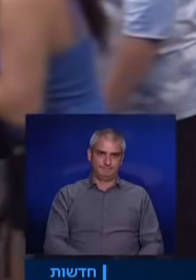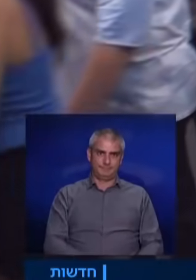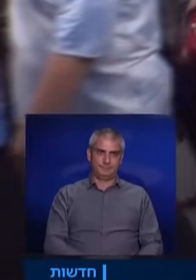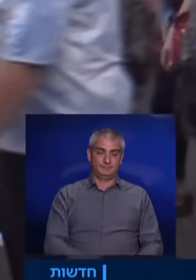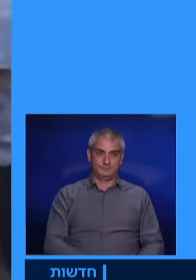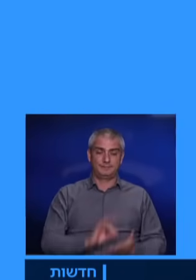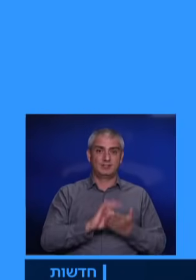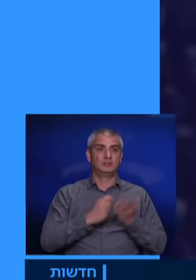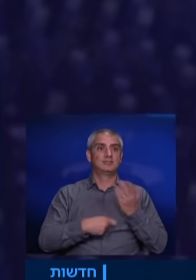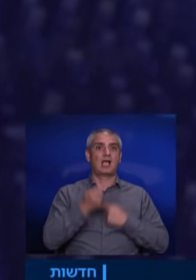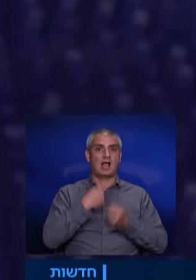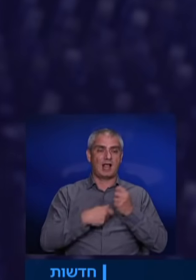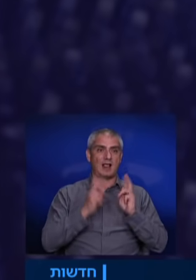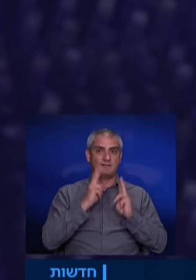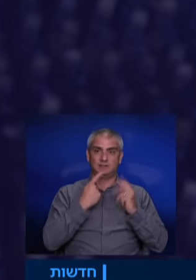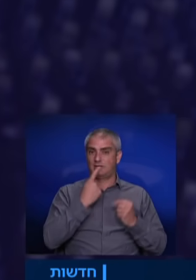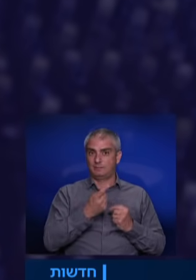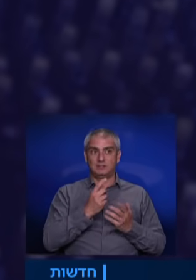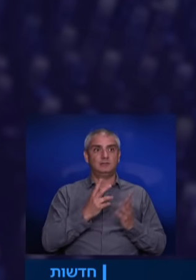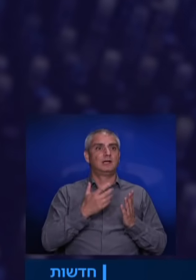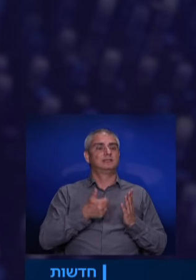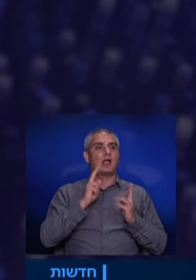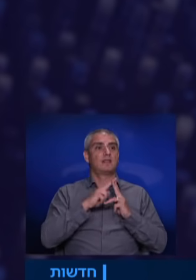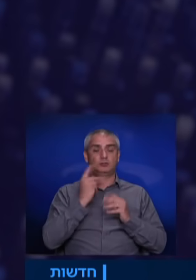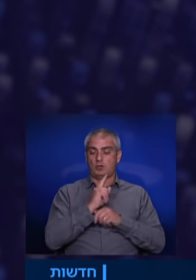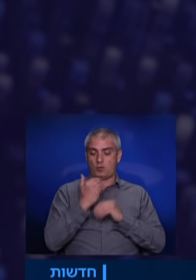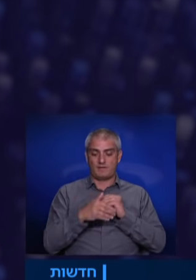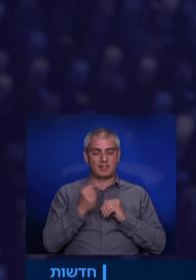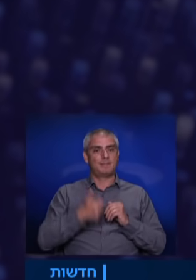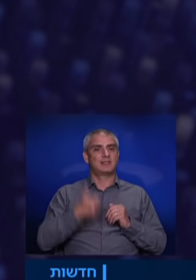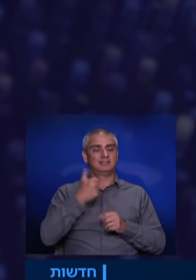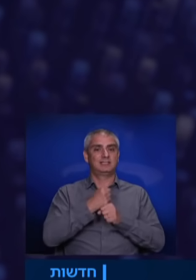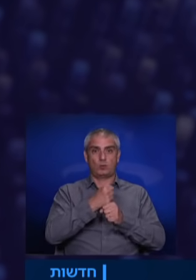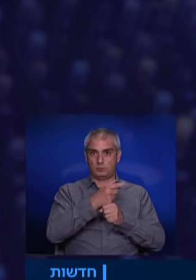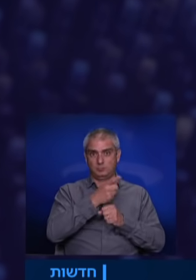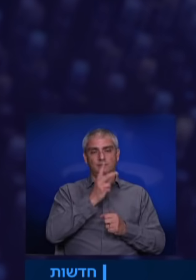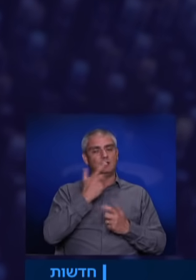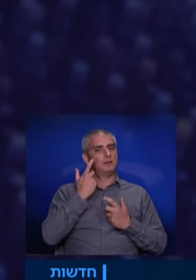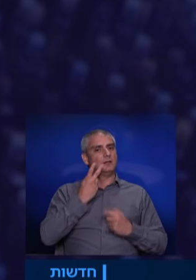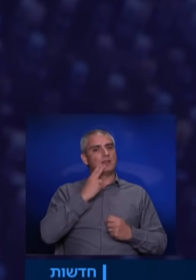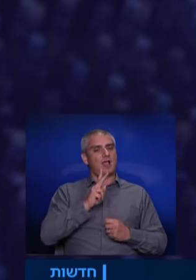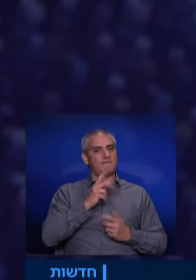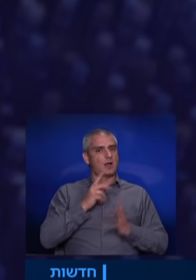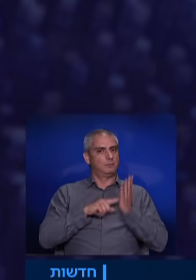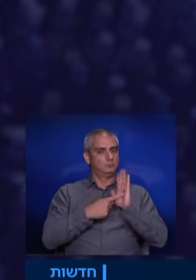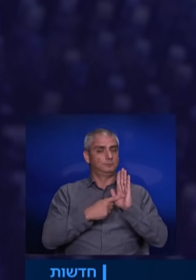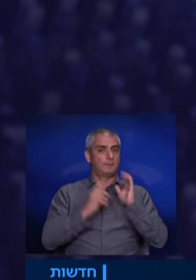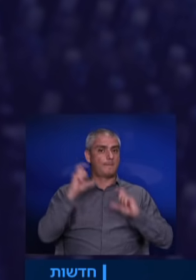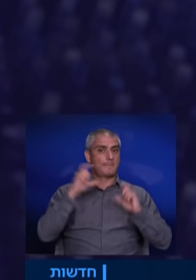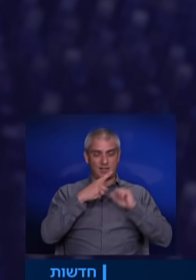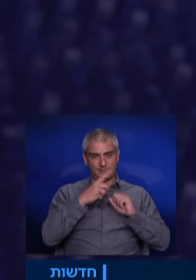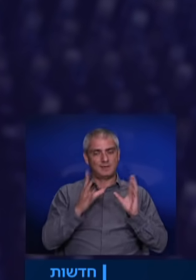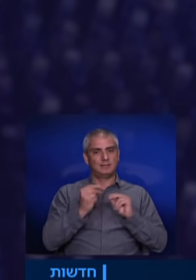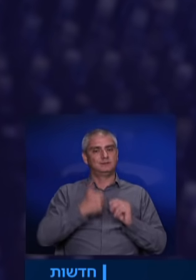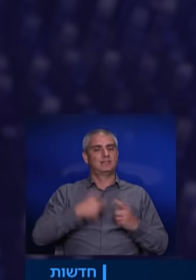מלשכת שרת הכלכלה והתעשייה נמסר. השרה נפגשה רק לאחרונה עם נציגות הנהלת המעונות והתחייבה לשקף את הפערים שעלו לשר האוצר יחד עם